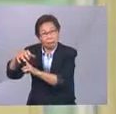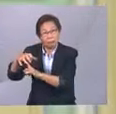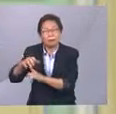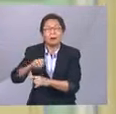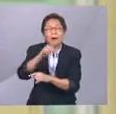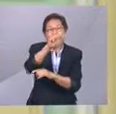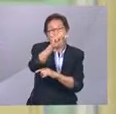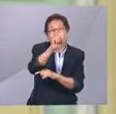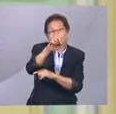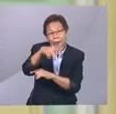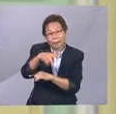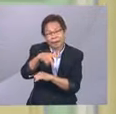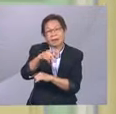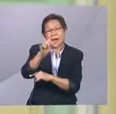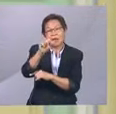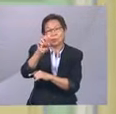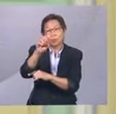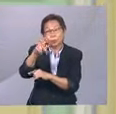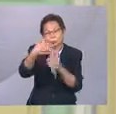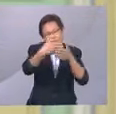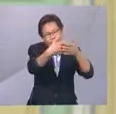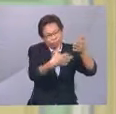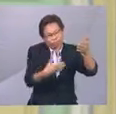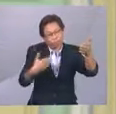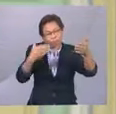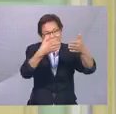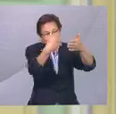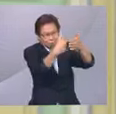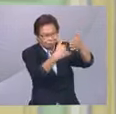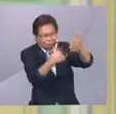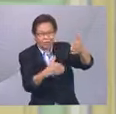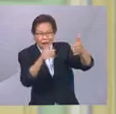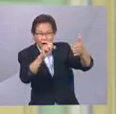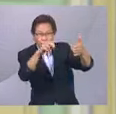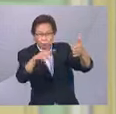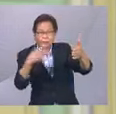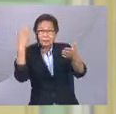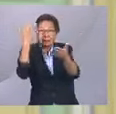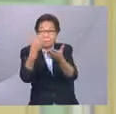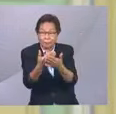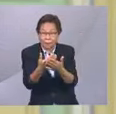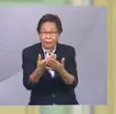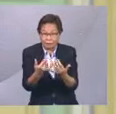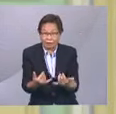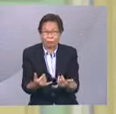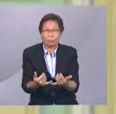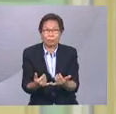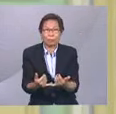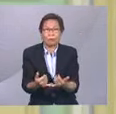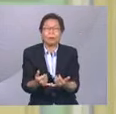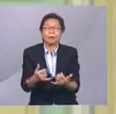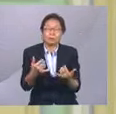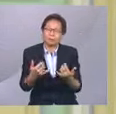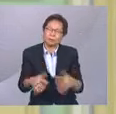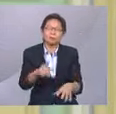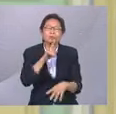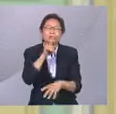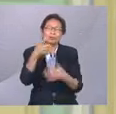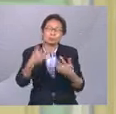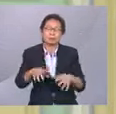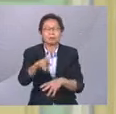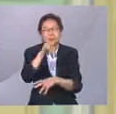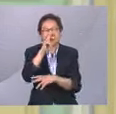e-shop dan sebagai aja staka tahu ini kita sebenarnya sudah pun ketat shopee ya